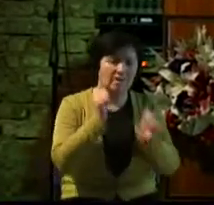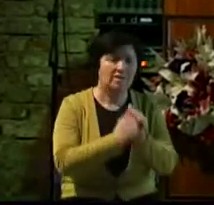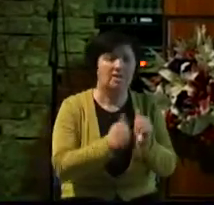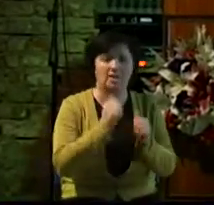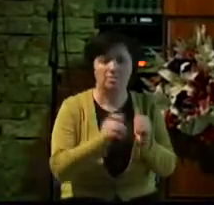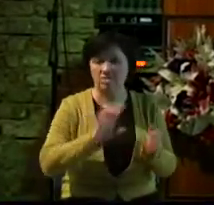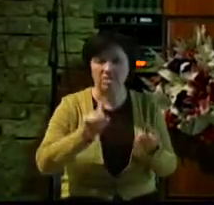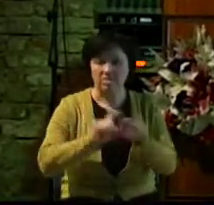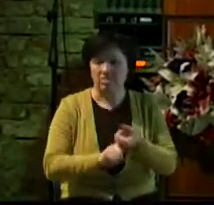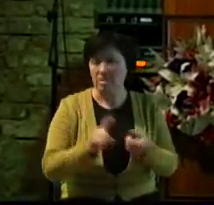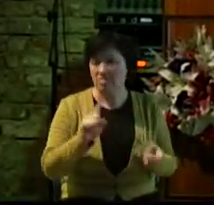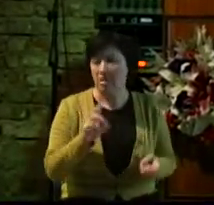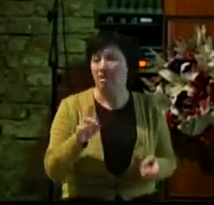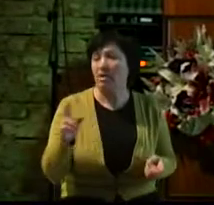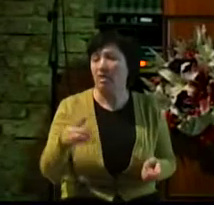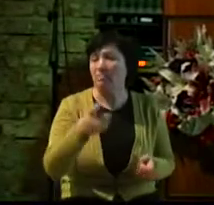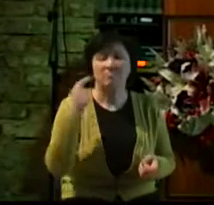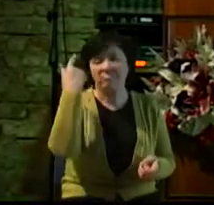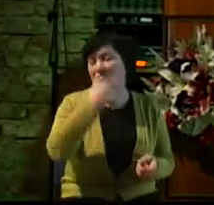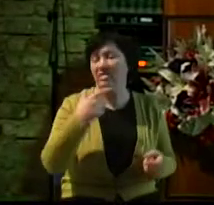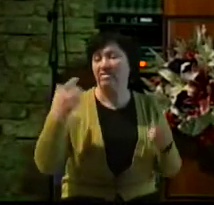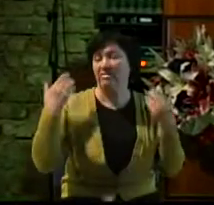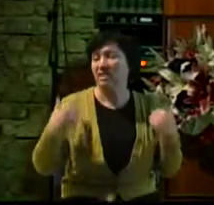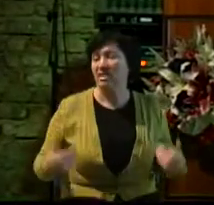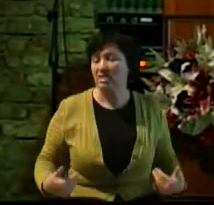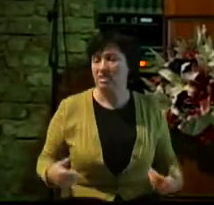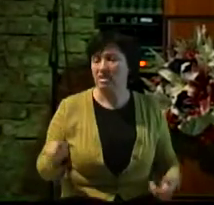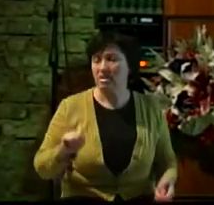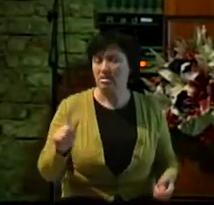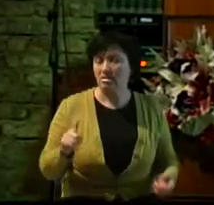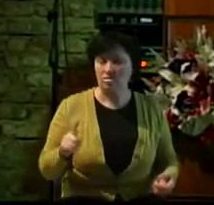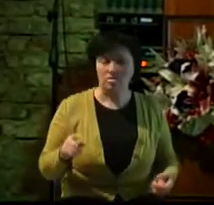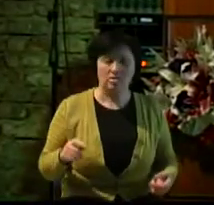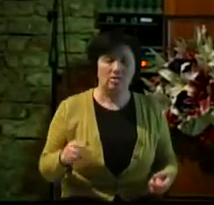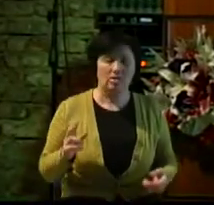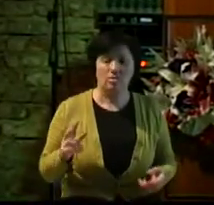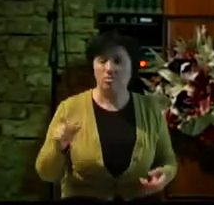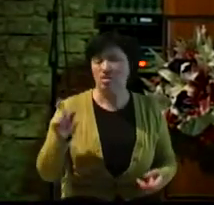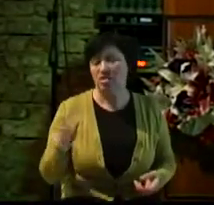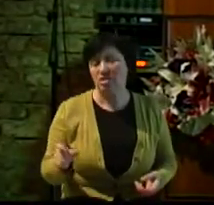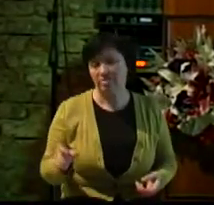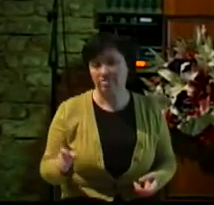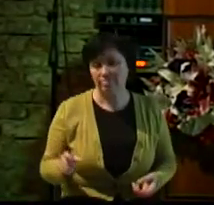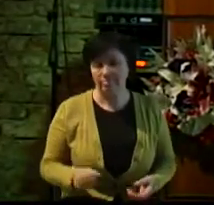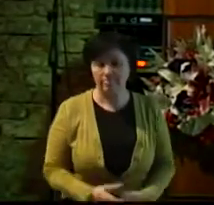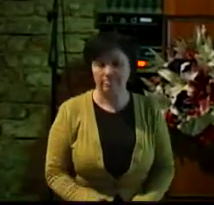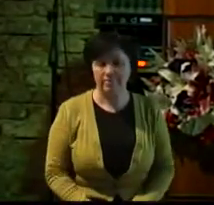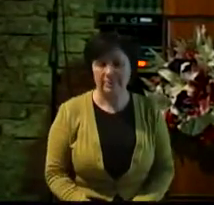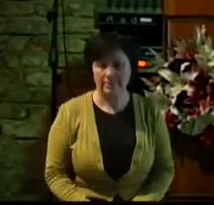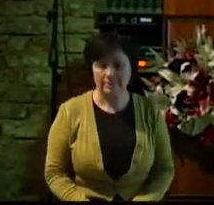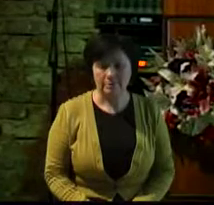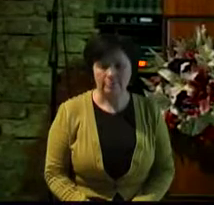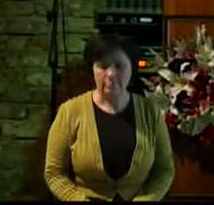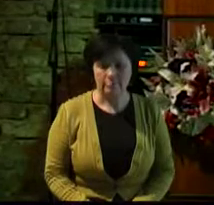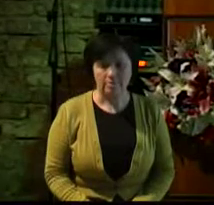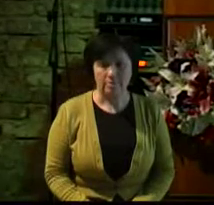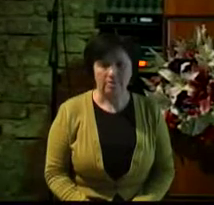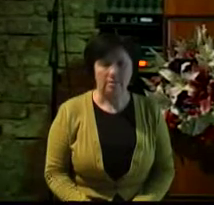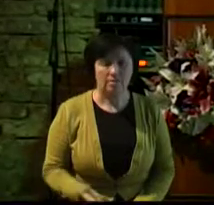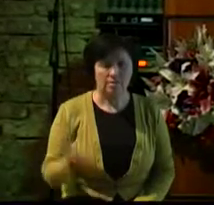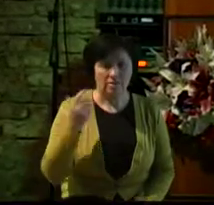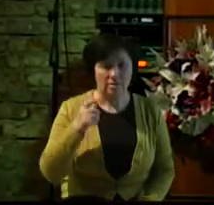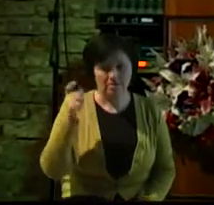каждому, независимо от того, как он выглядит и что он представляет из себя как христианин. И, конечно